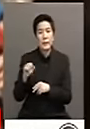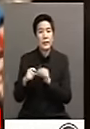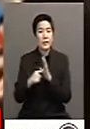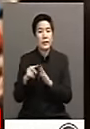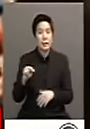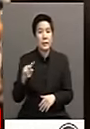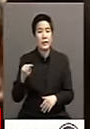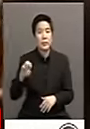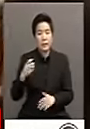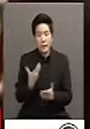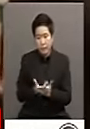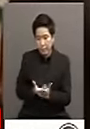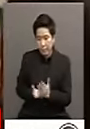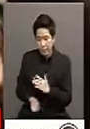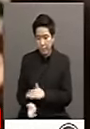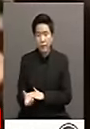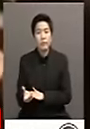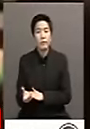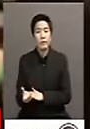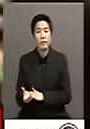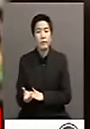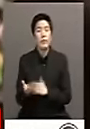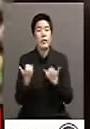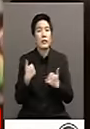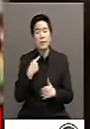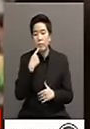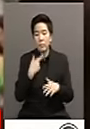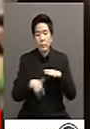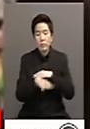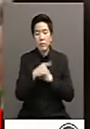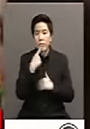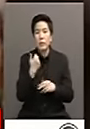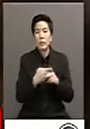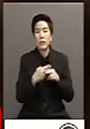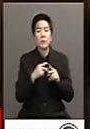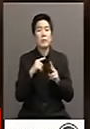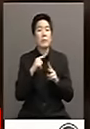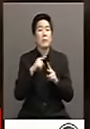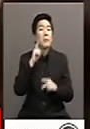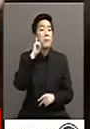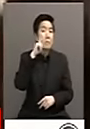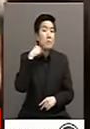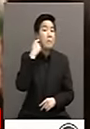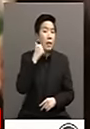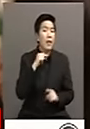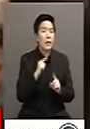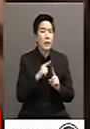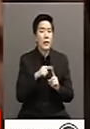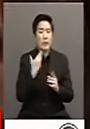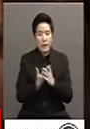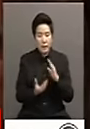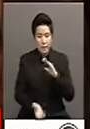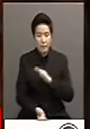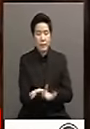มีการส่งเงินให้กับนายสันติแต่ภายหลังครับพยานเบิกความว่านางสุรางนะฮะหรือว่าแม่ของหมอนิ่มเนี่ยเป็นคนจ่าย